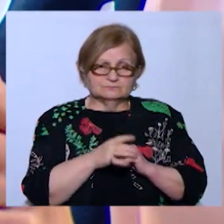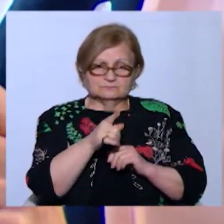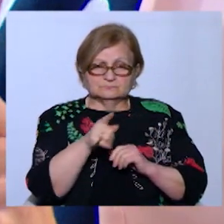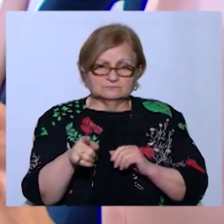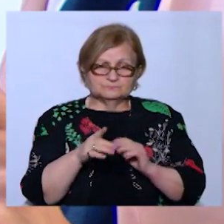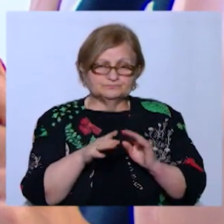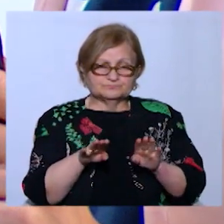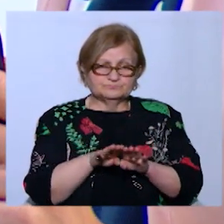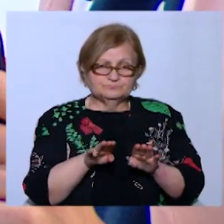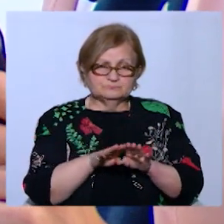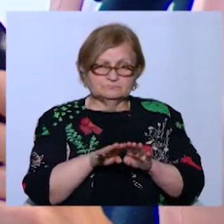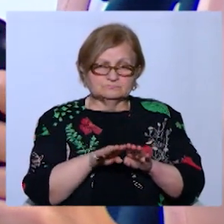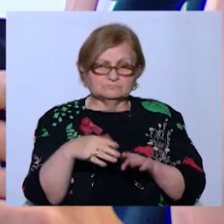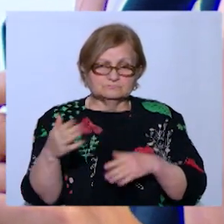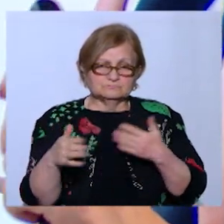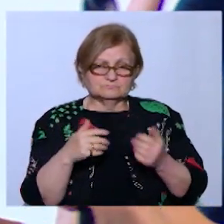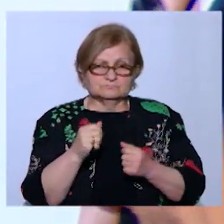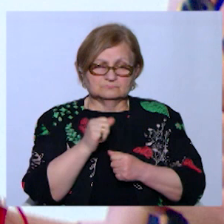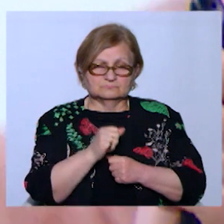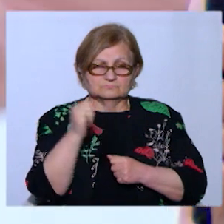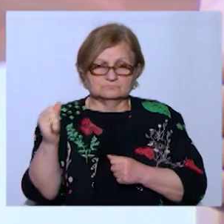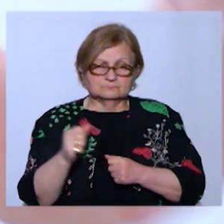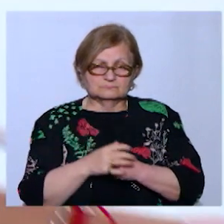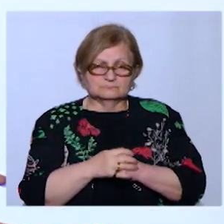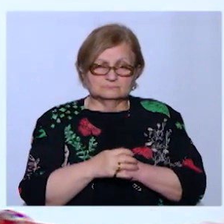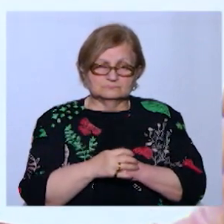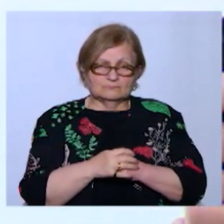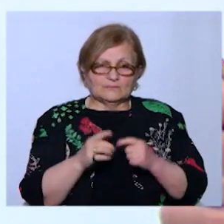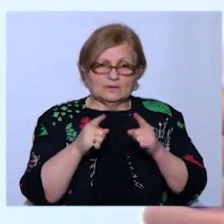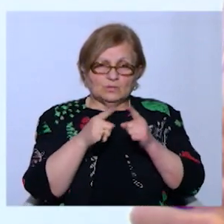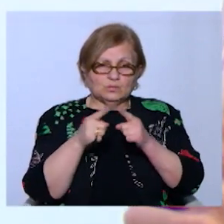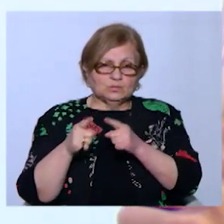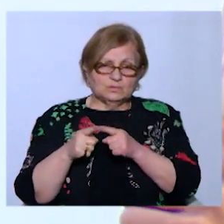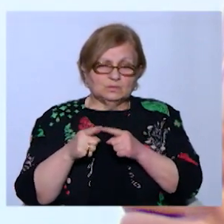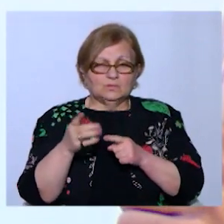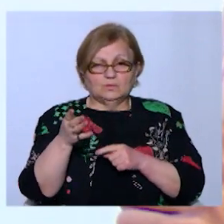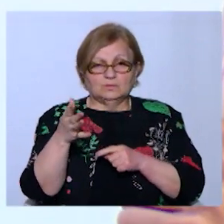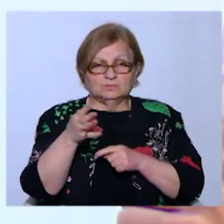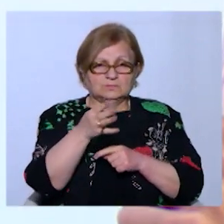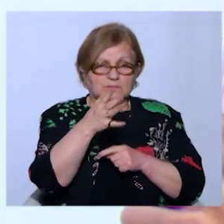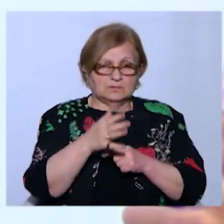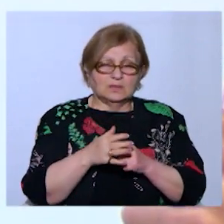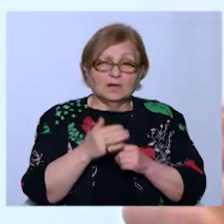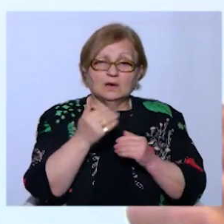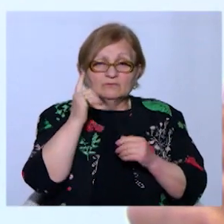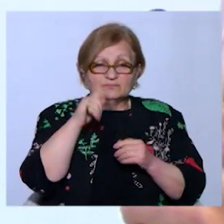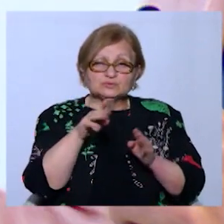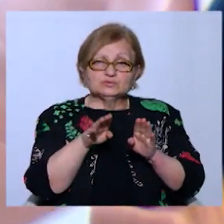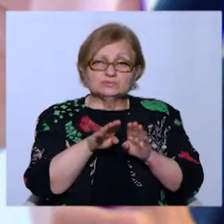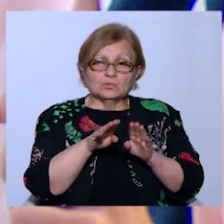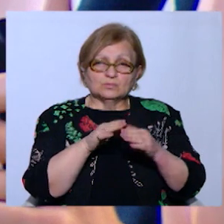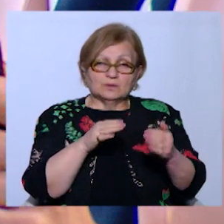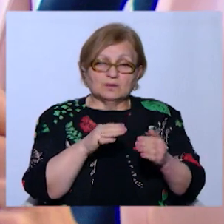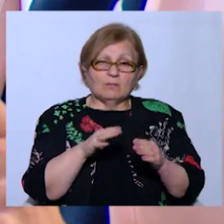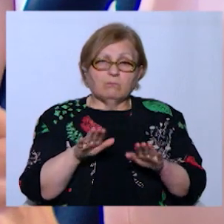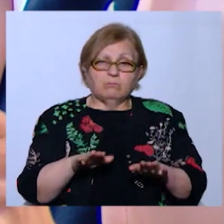გვერდები A და A. აი ესე გავაკეთოთ A და A და მახვილი კუთხეები იქნება 45. ჩვენ ვიცით რომ ტოლფერდა სამკუთხედში